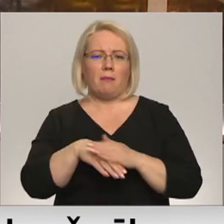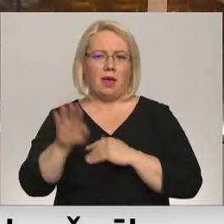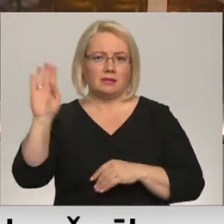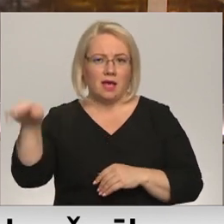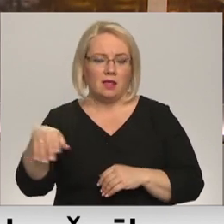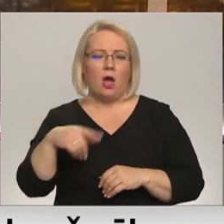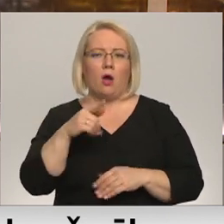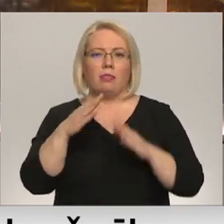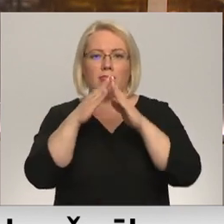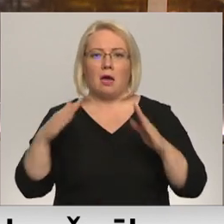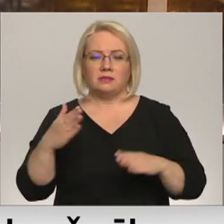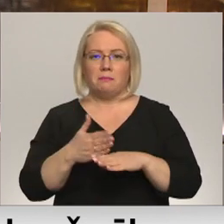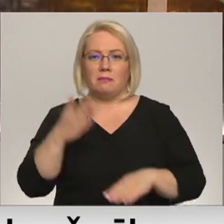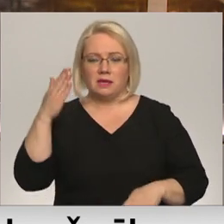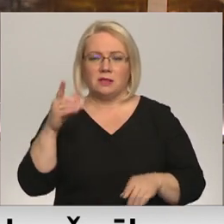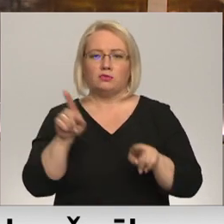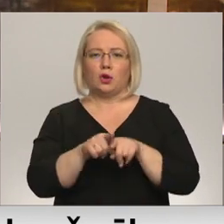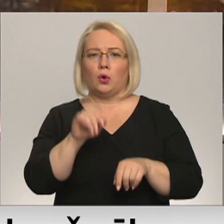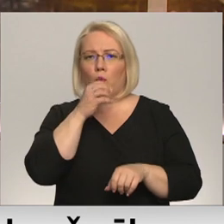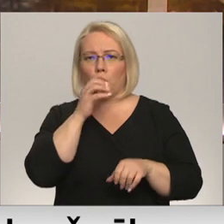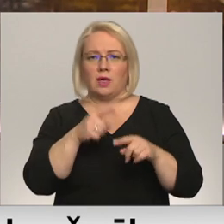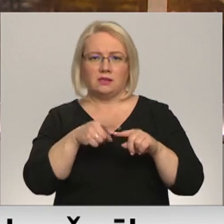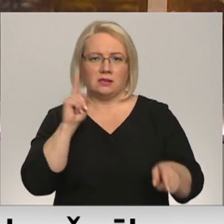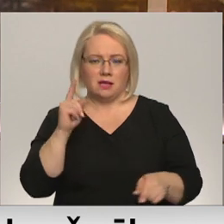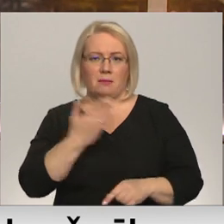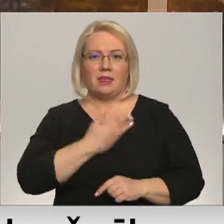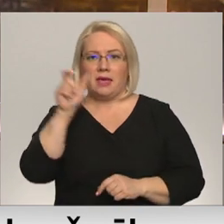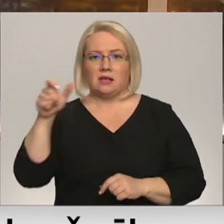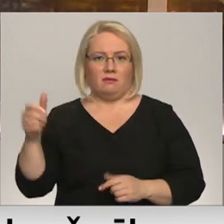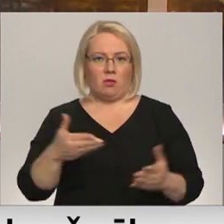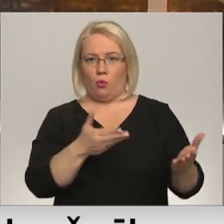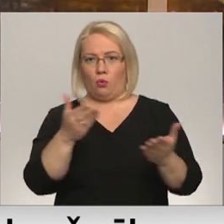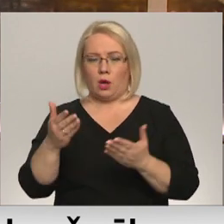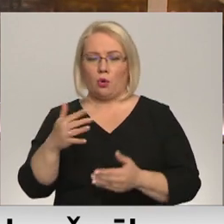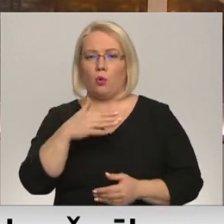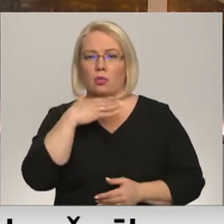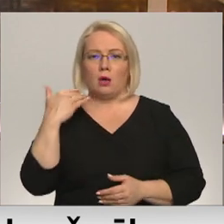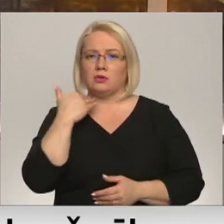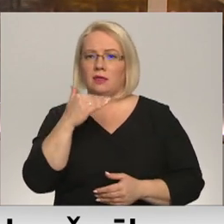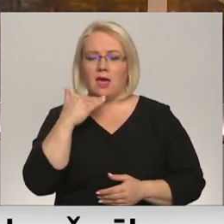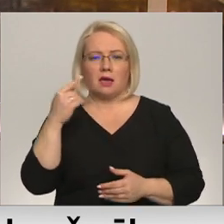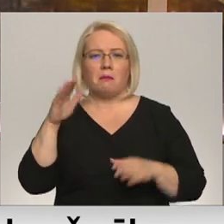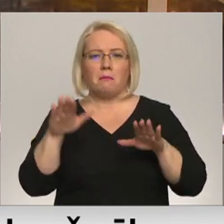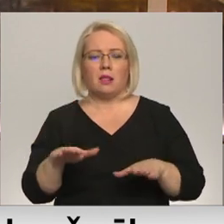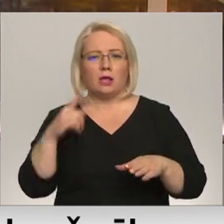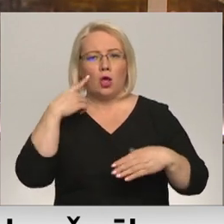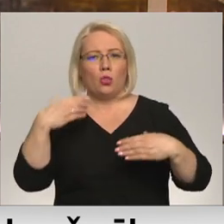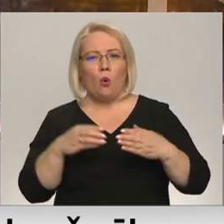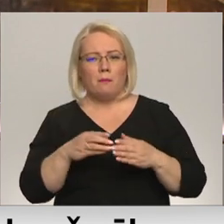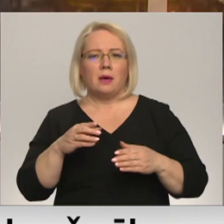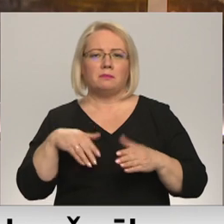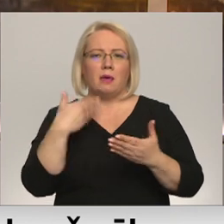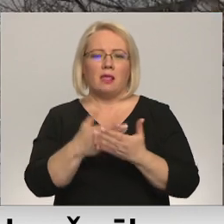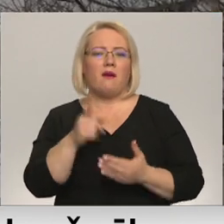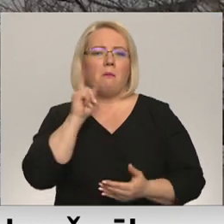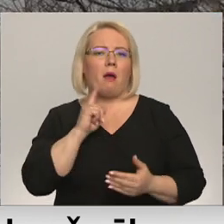nams ir bīstams un ēkai pat atslēgts ūdens. Taču iedzīvotājiem nav kur iet un daudzi negrib palikt domas piedāvātajā pagaidu mājoklī.